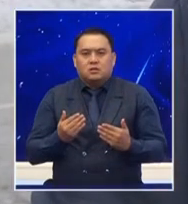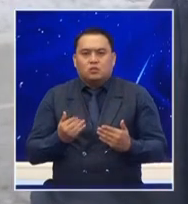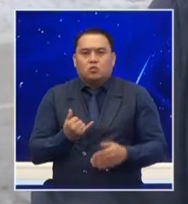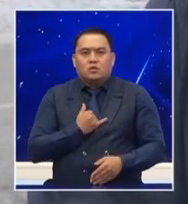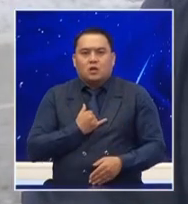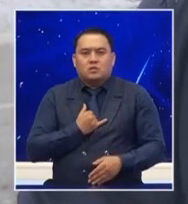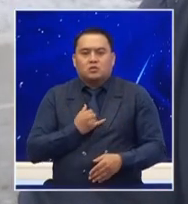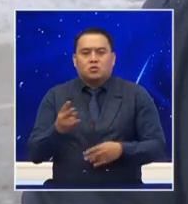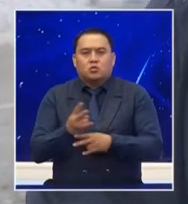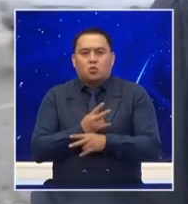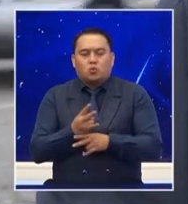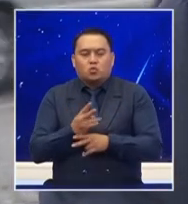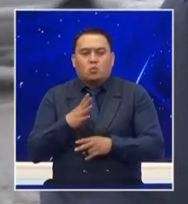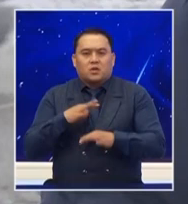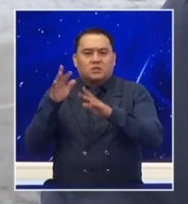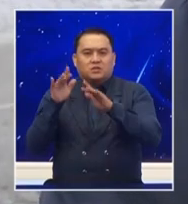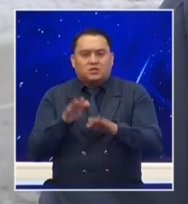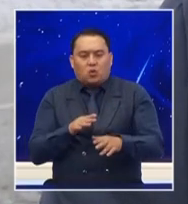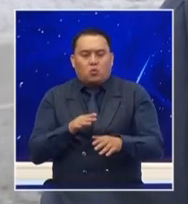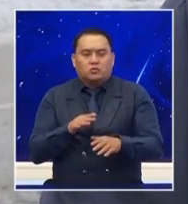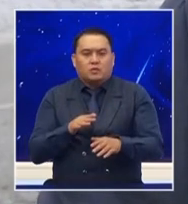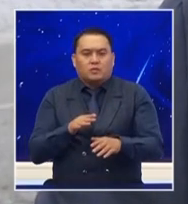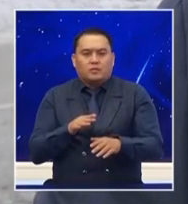всю ночь шел снег,